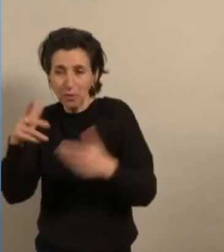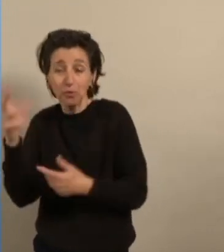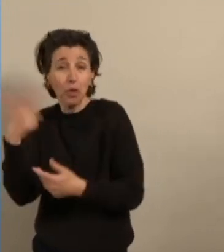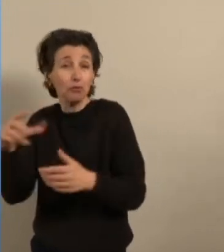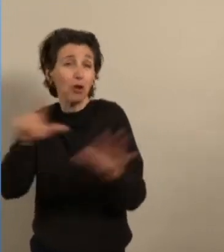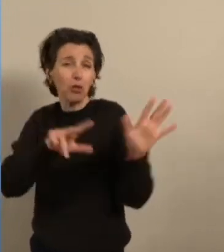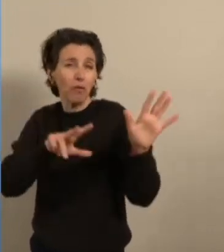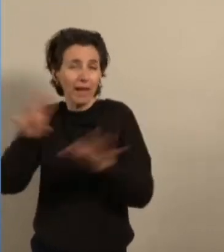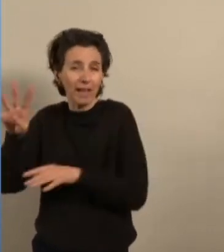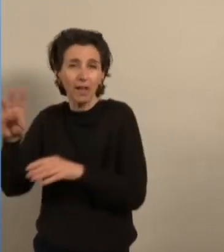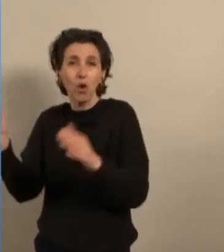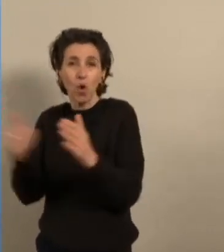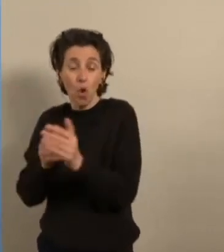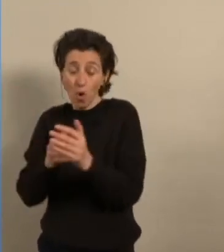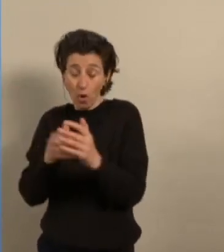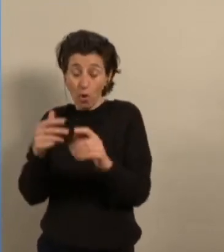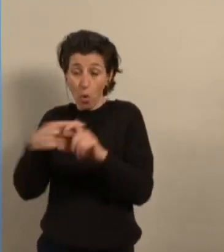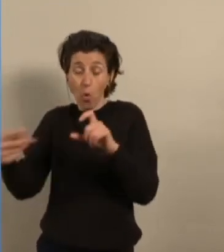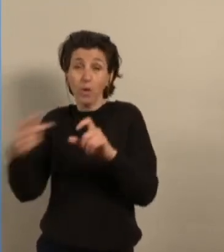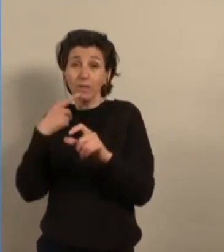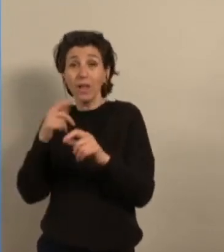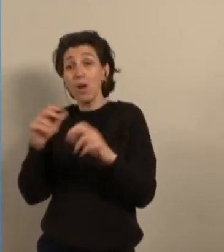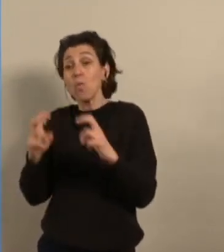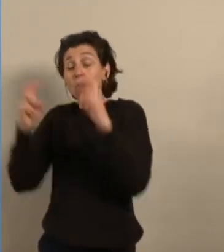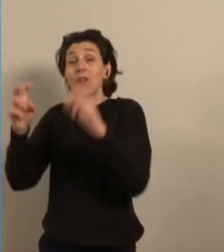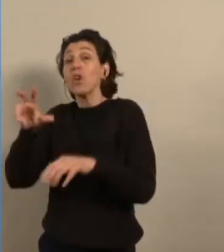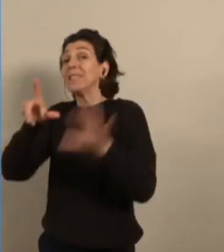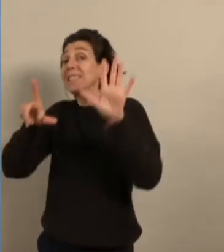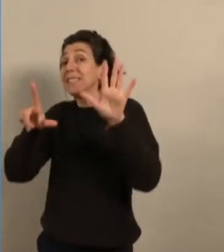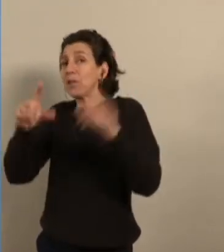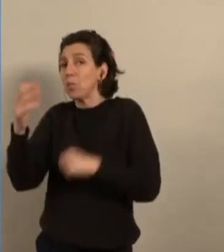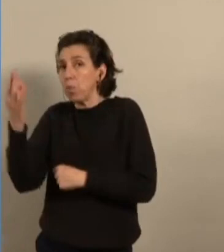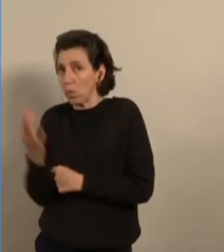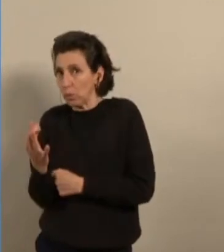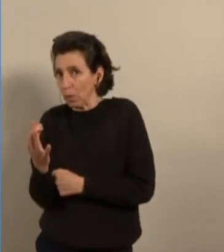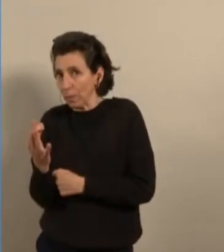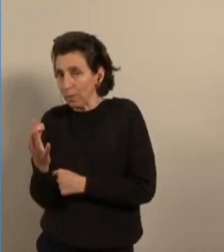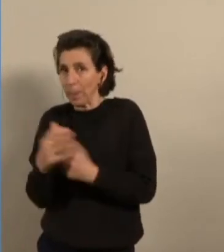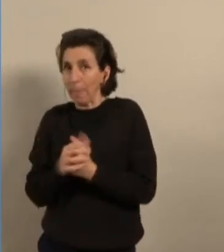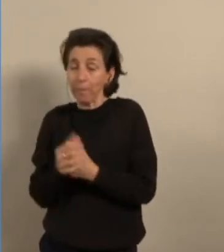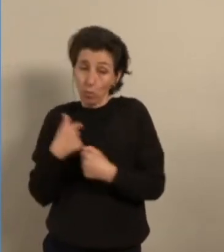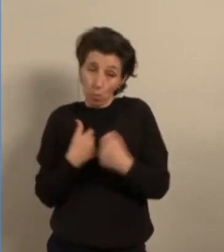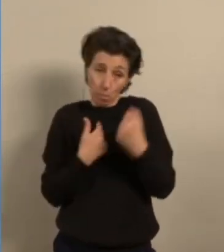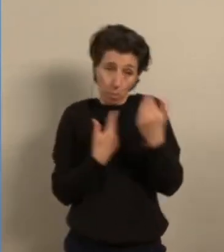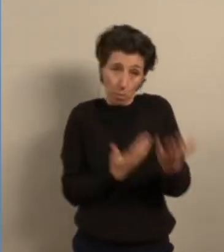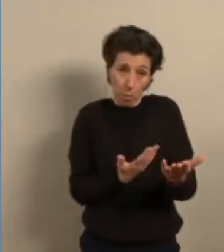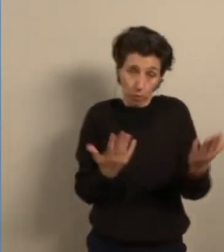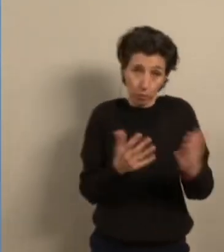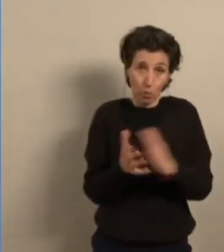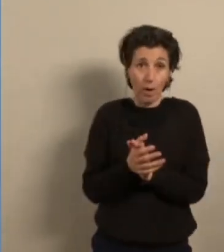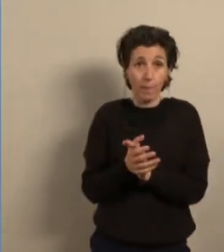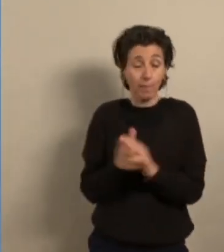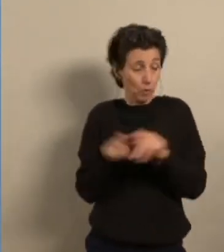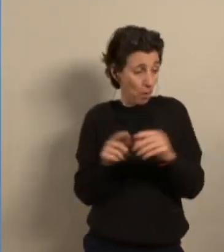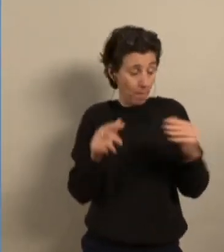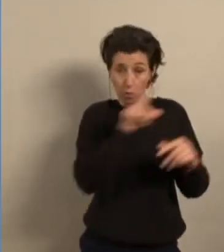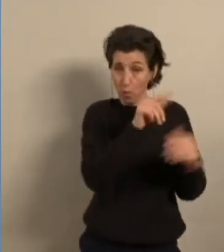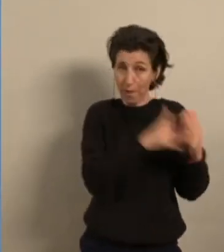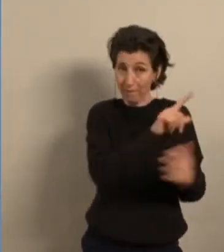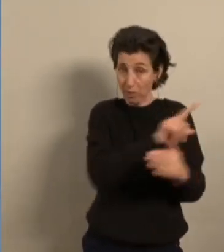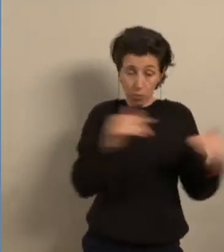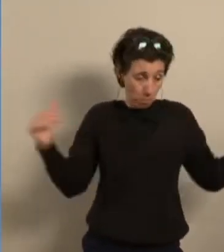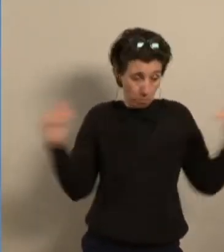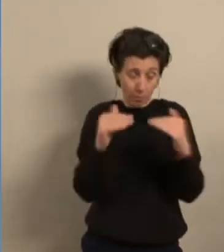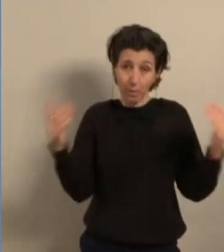plus 7%. Nous vous proposons de rester quasiment au niveau de 2022, soit 2 635